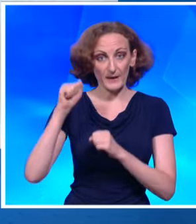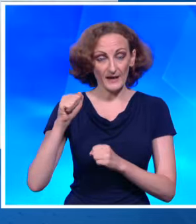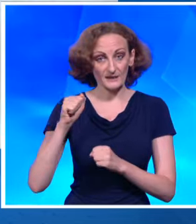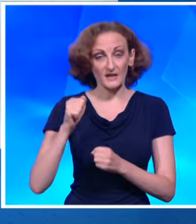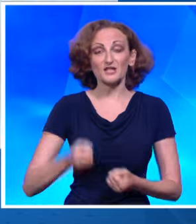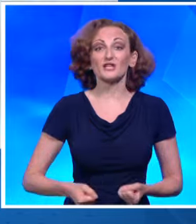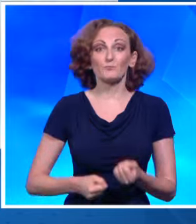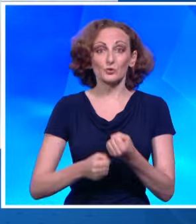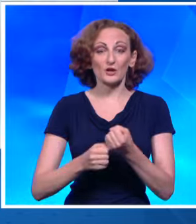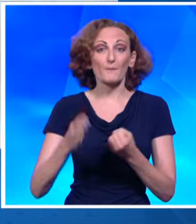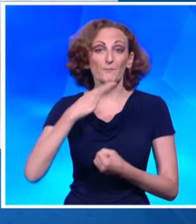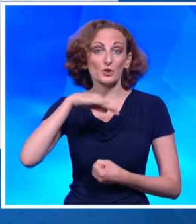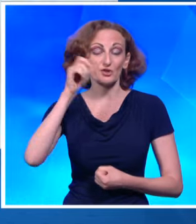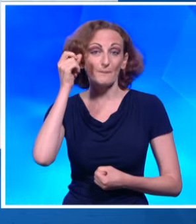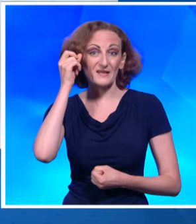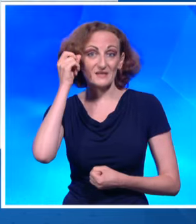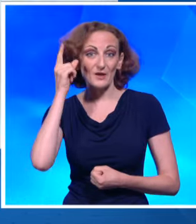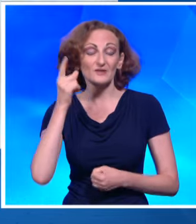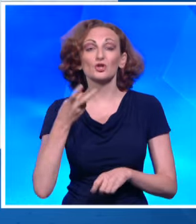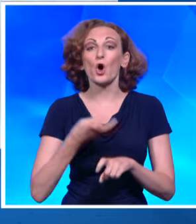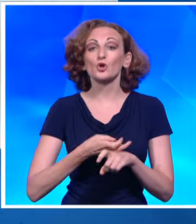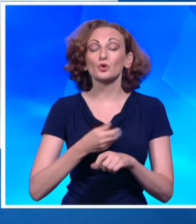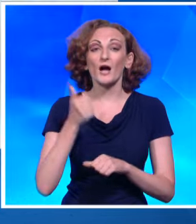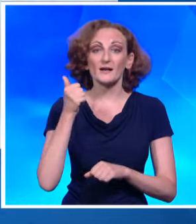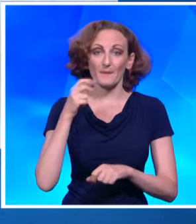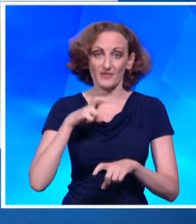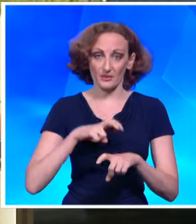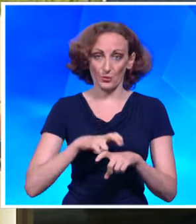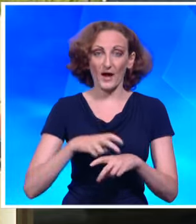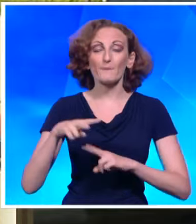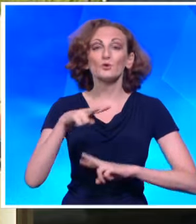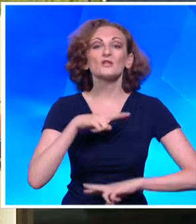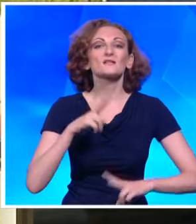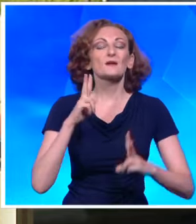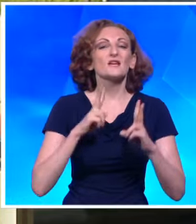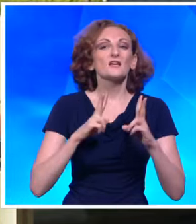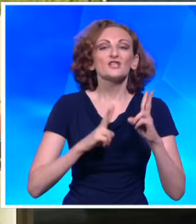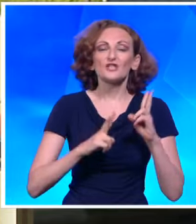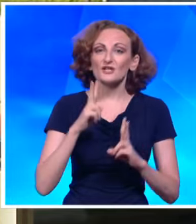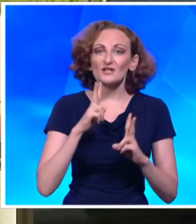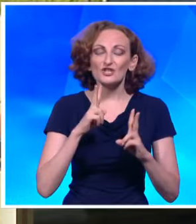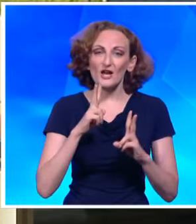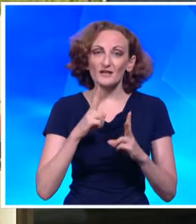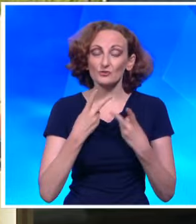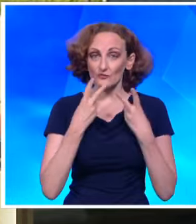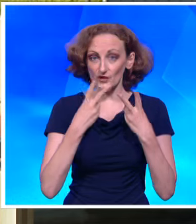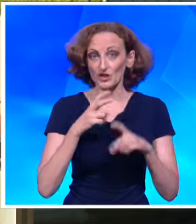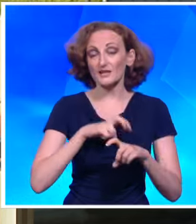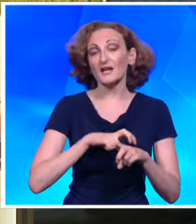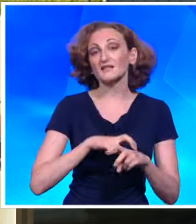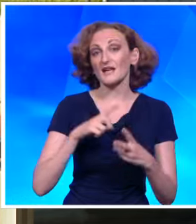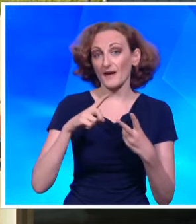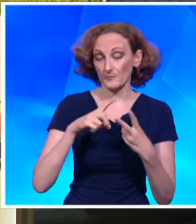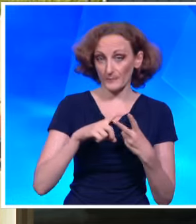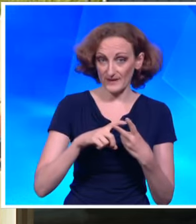почетния председател на ДПС, доктор Ахмед Доган. Потърсихме и позицията на Делян Пеевски и останалите депутати чрез прес-центъра